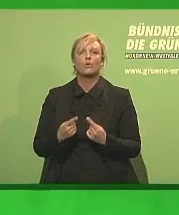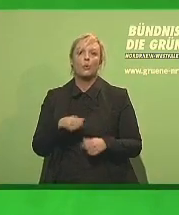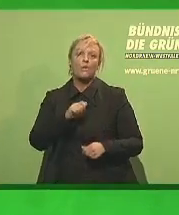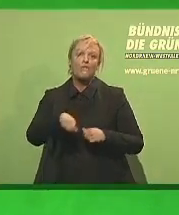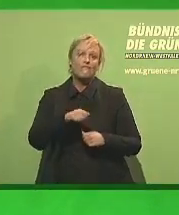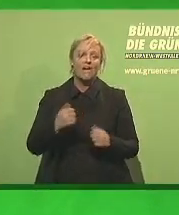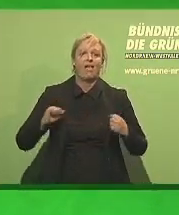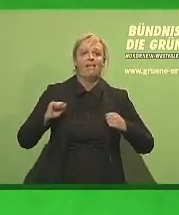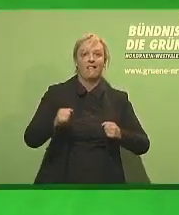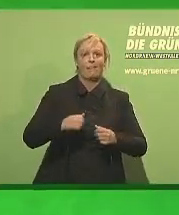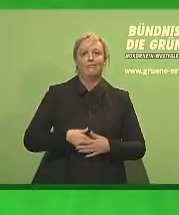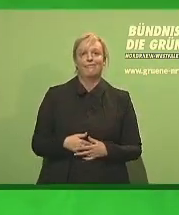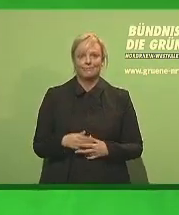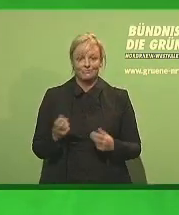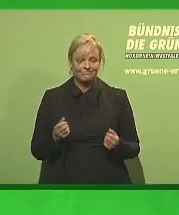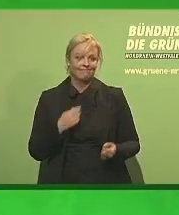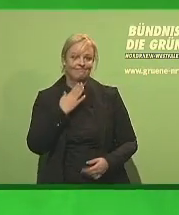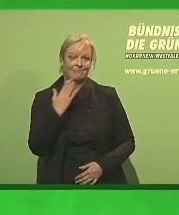sorgen. Vielen Dank.